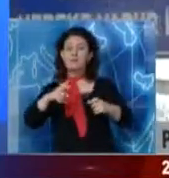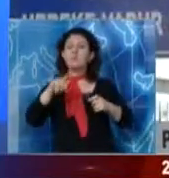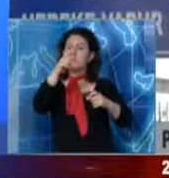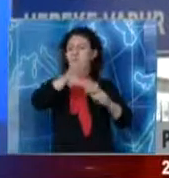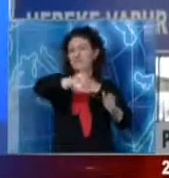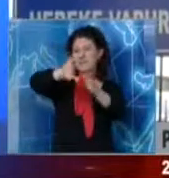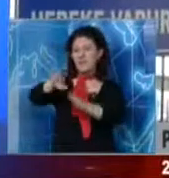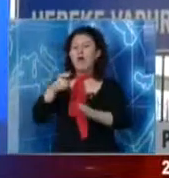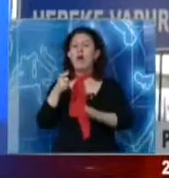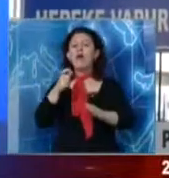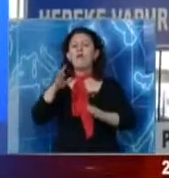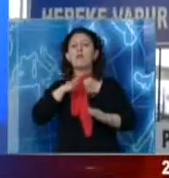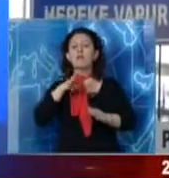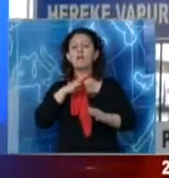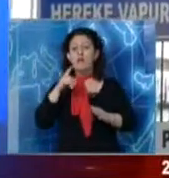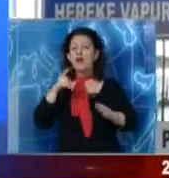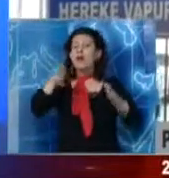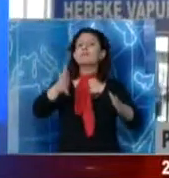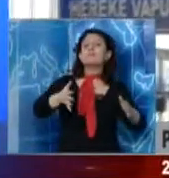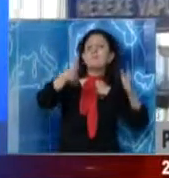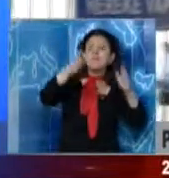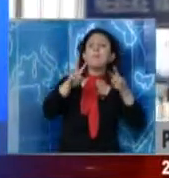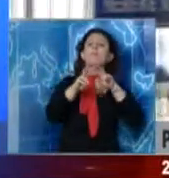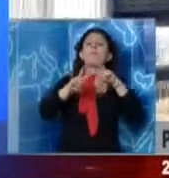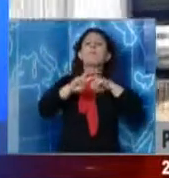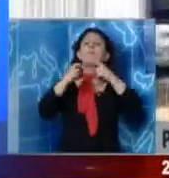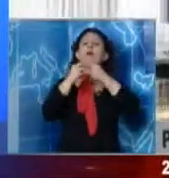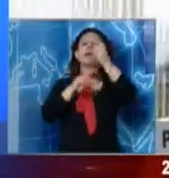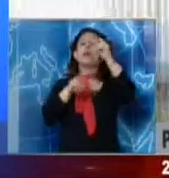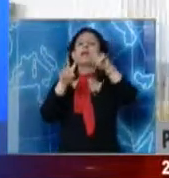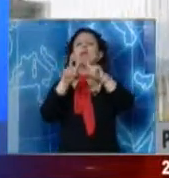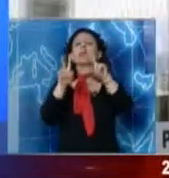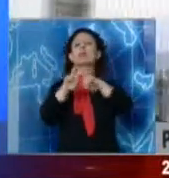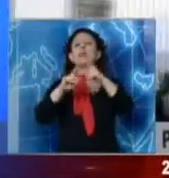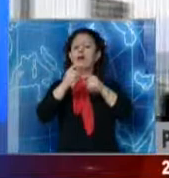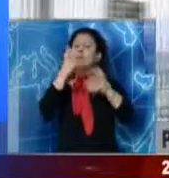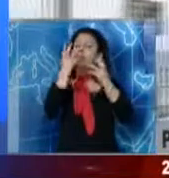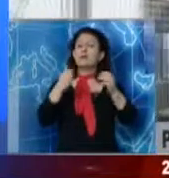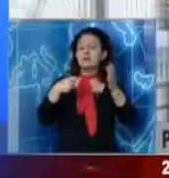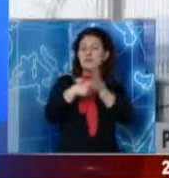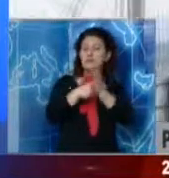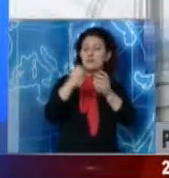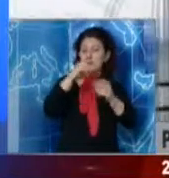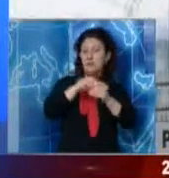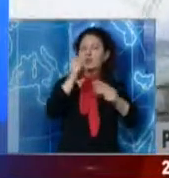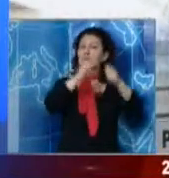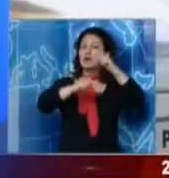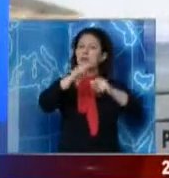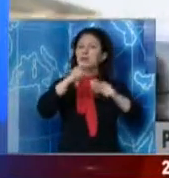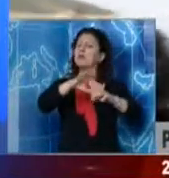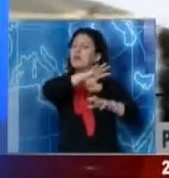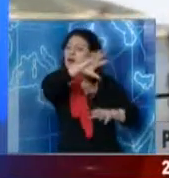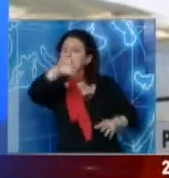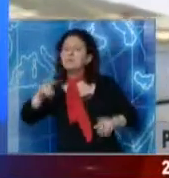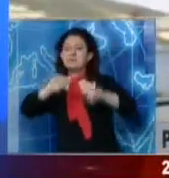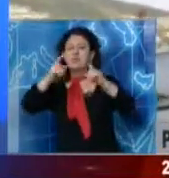kafe var. Yani Kaiser Wilhelm Köşkü ile Marina diye adlandırdığımız içe doğru giden yapı arasındaki bütün